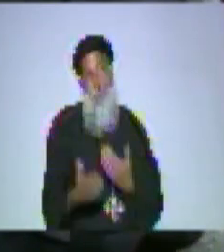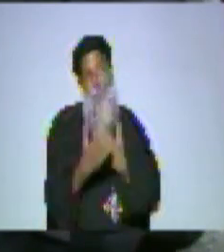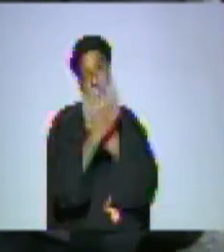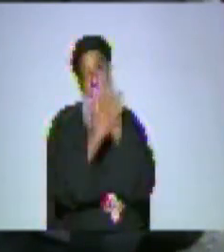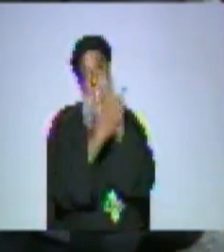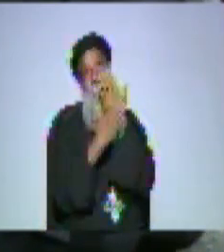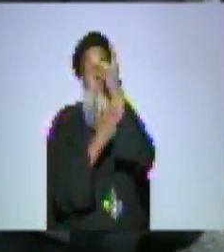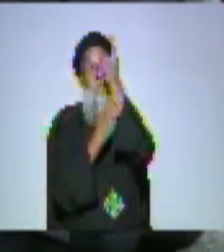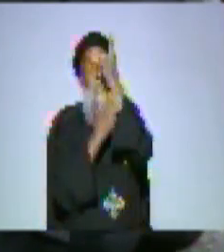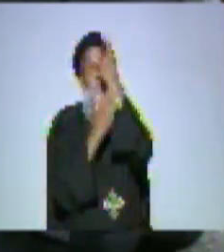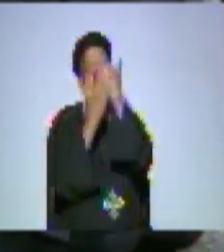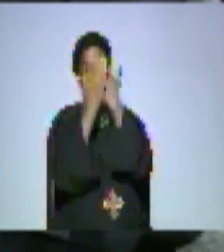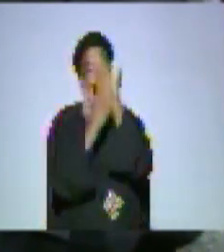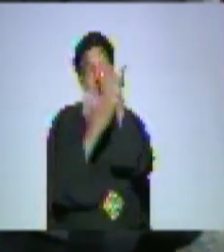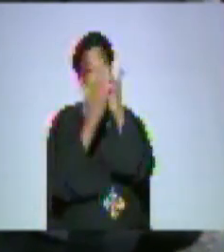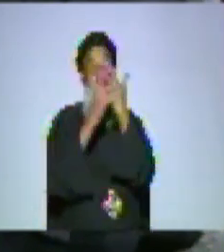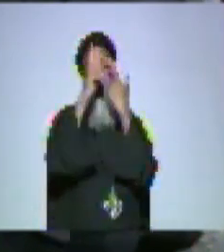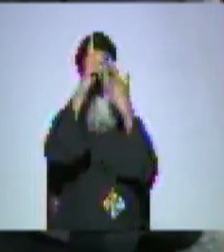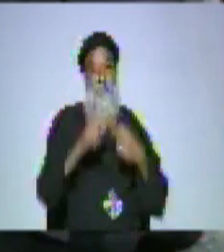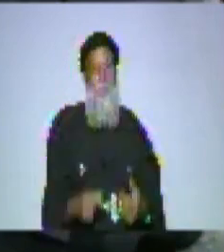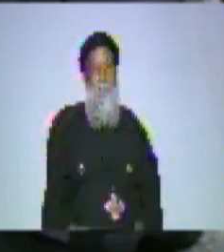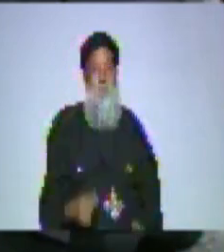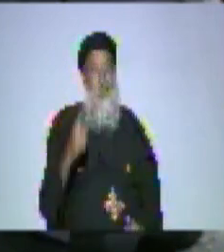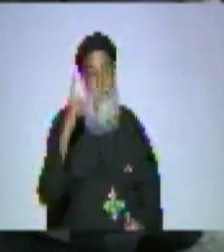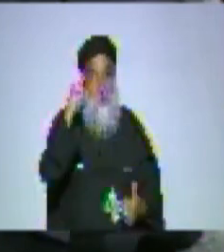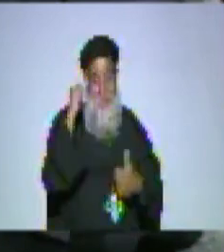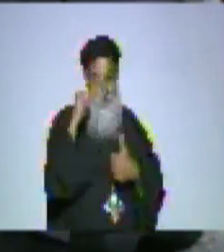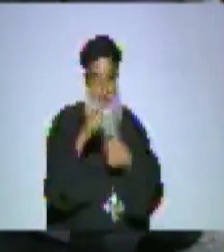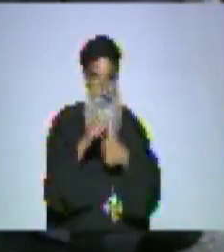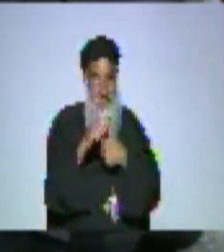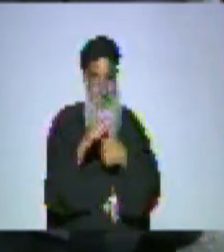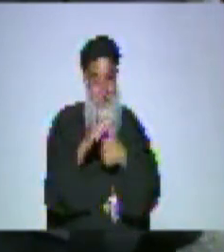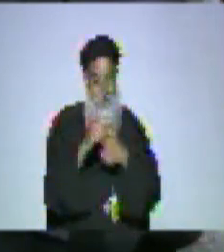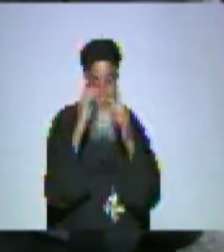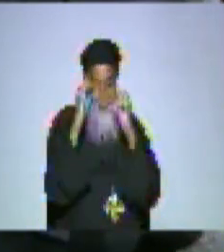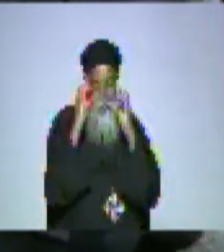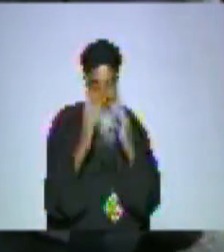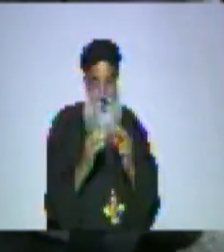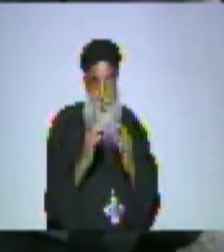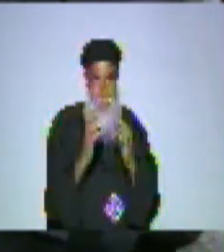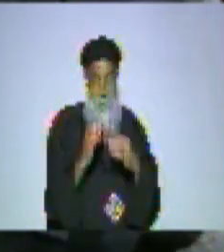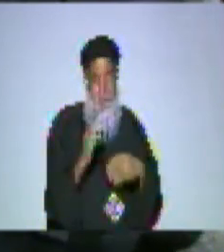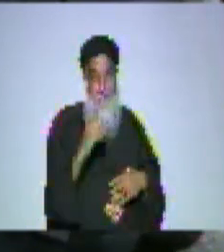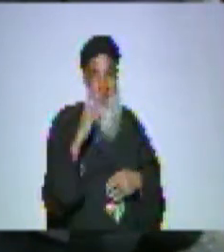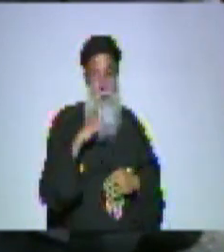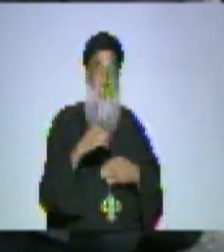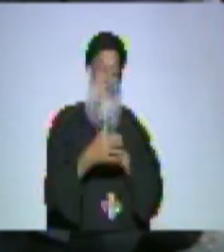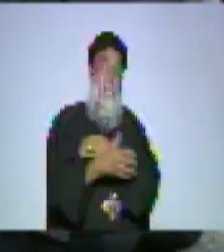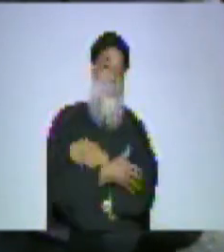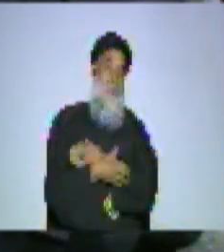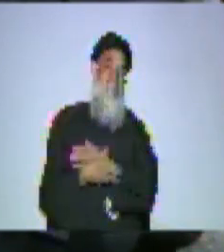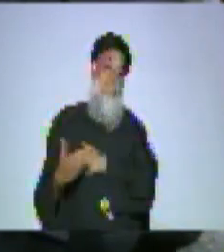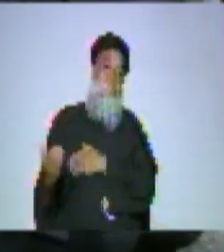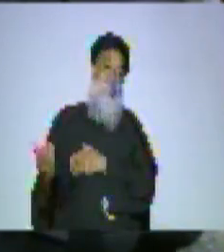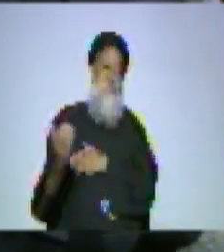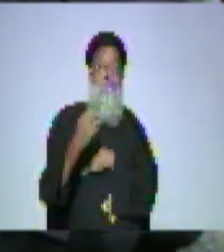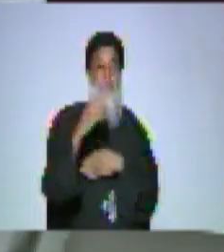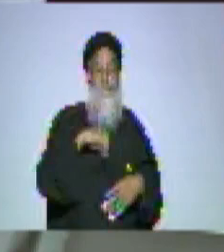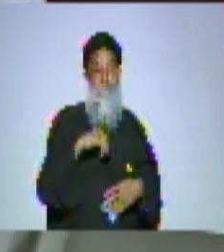قلب ربنا ربنا قلبه حنين بس احنا بنتذكر في الوقت دوت قوي الناس اللي محتاجين يعني